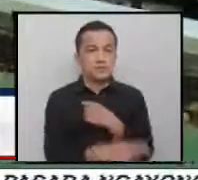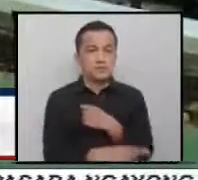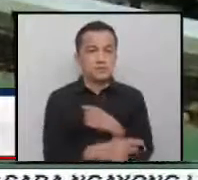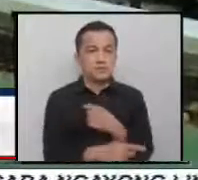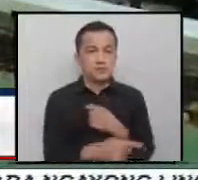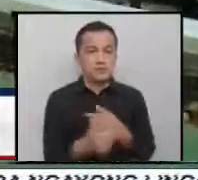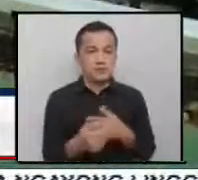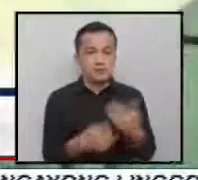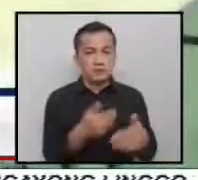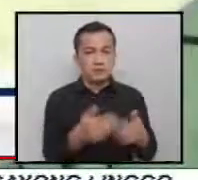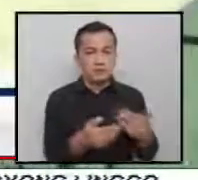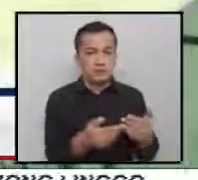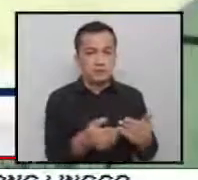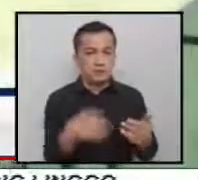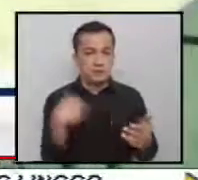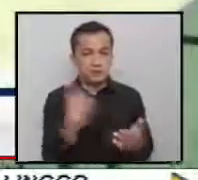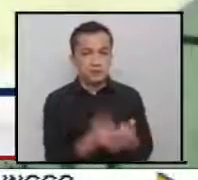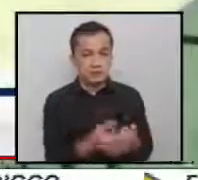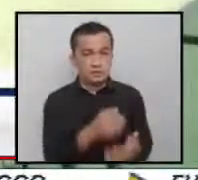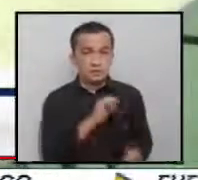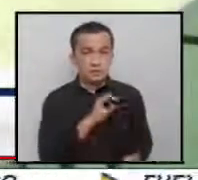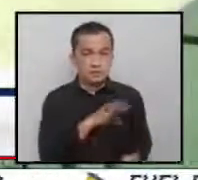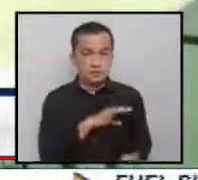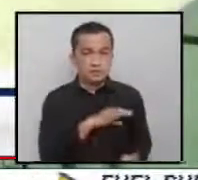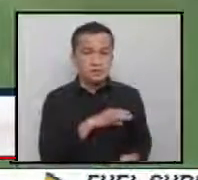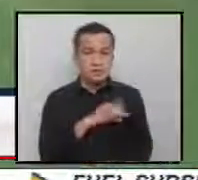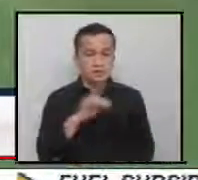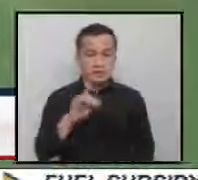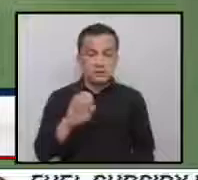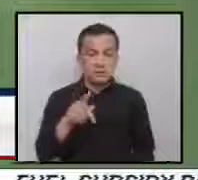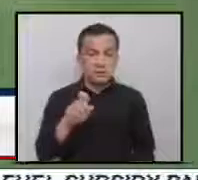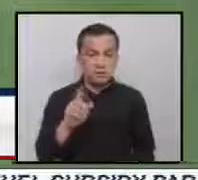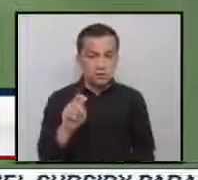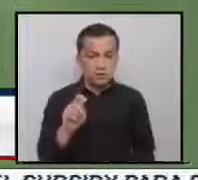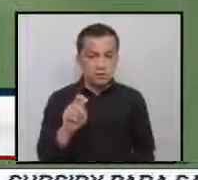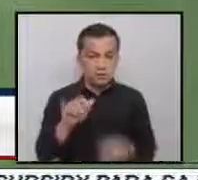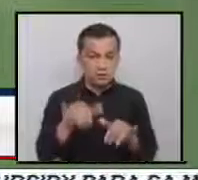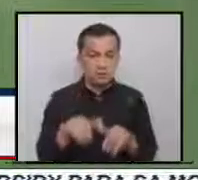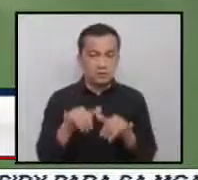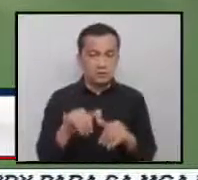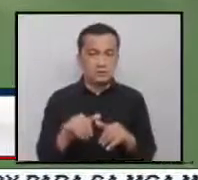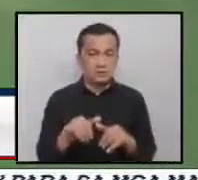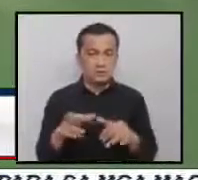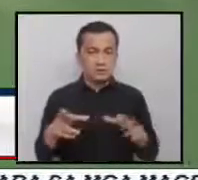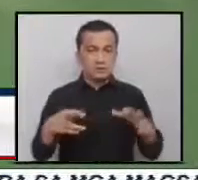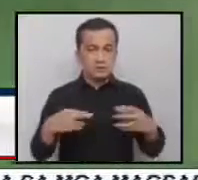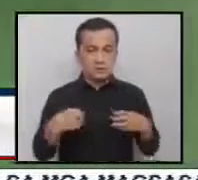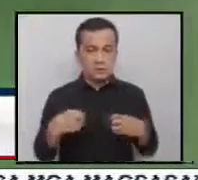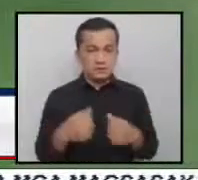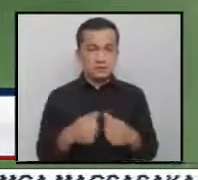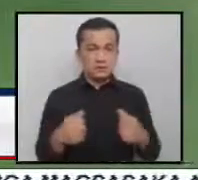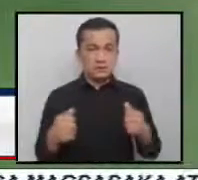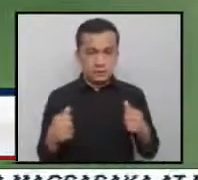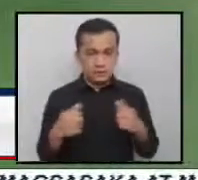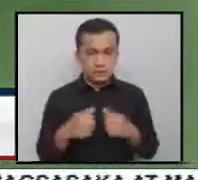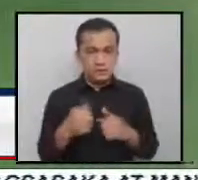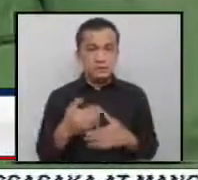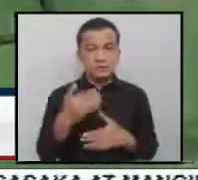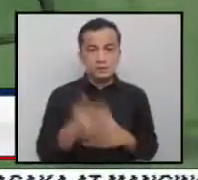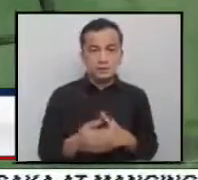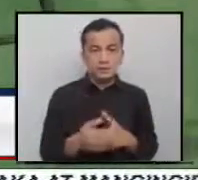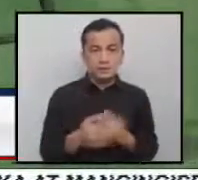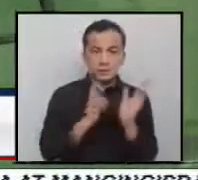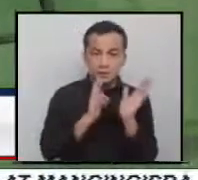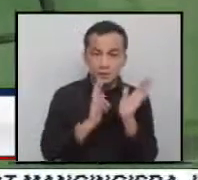dito, pagdating ng mga benepisyaryo sa depot, mananatili muna sila sa receiving area. Sunod, sila ay magre-register